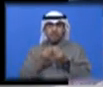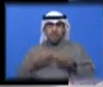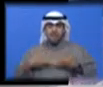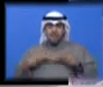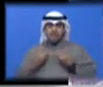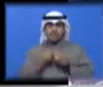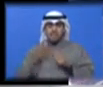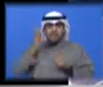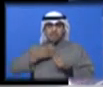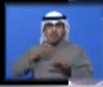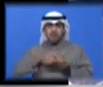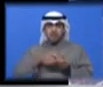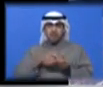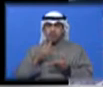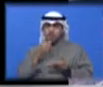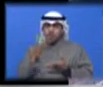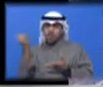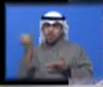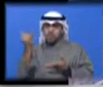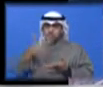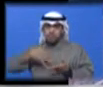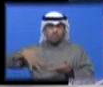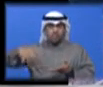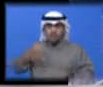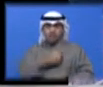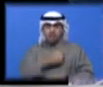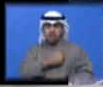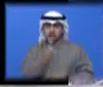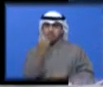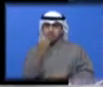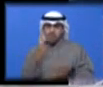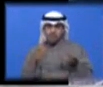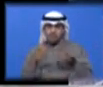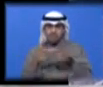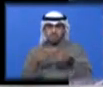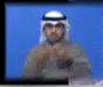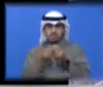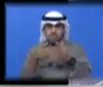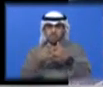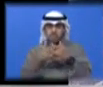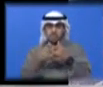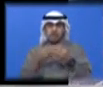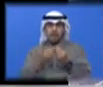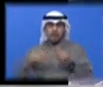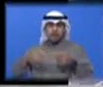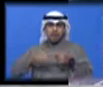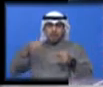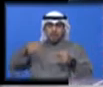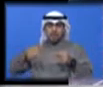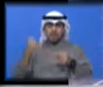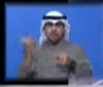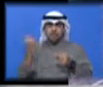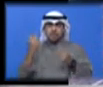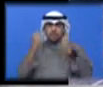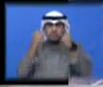وكلهم عزيزين على القلب وكلهم ينحطون مكان العقال، ولكن راينا